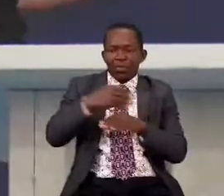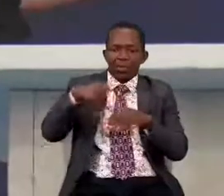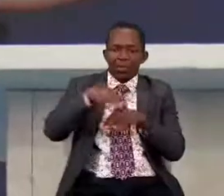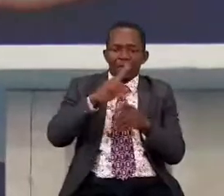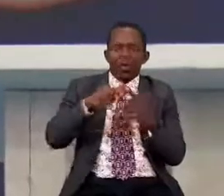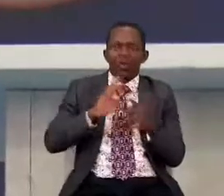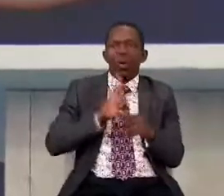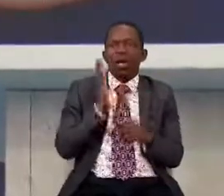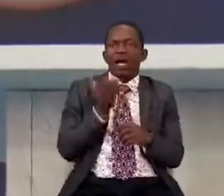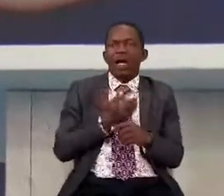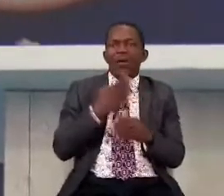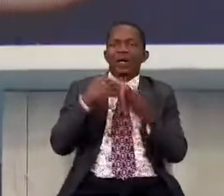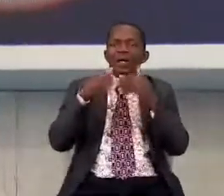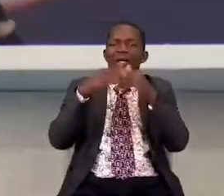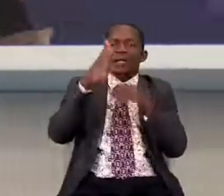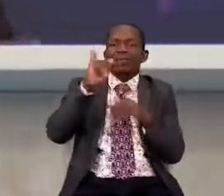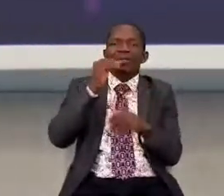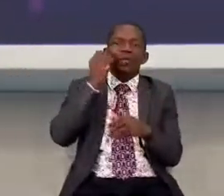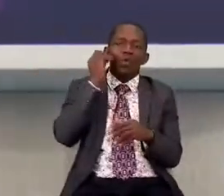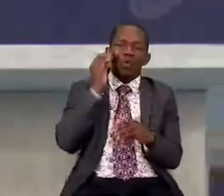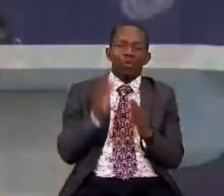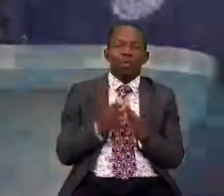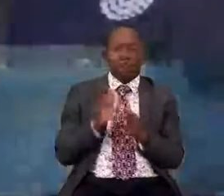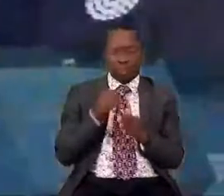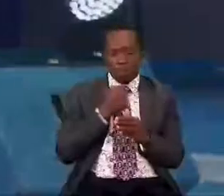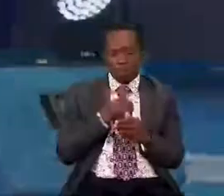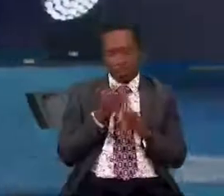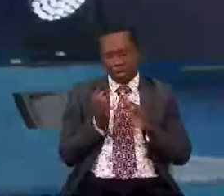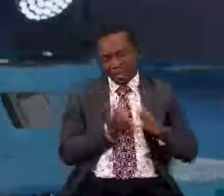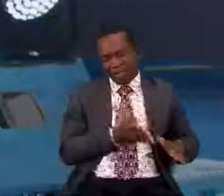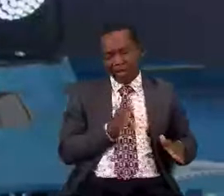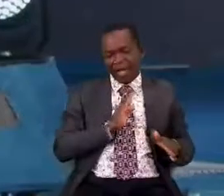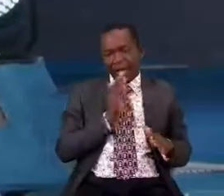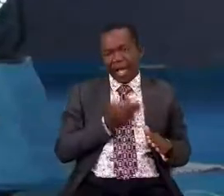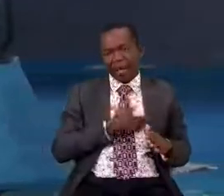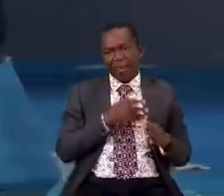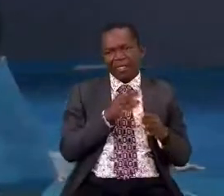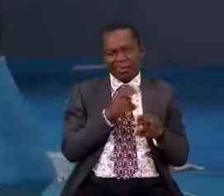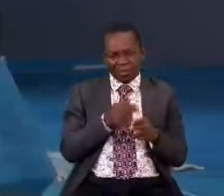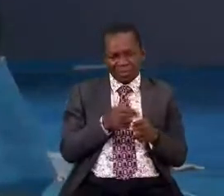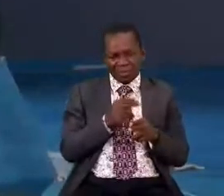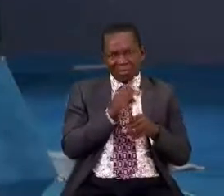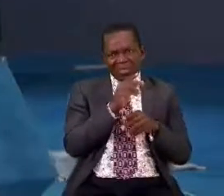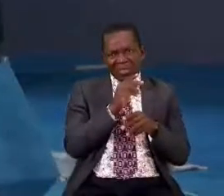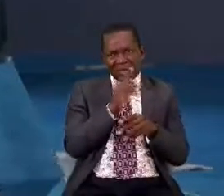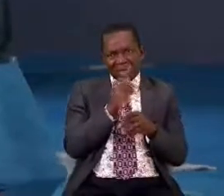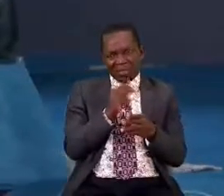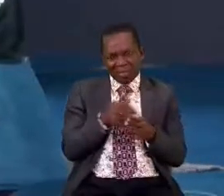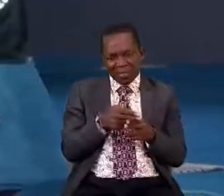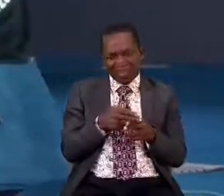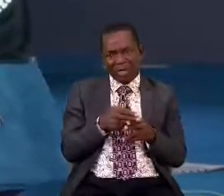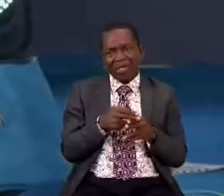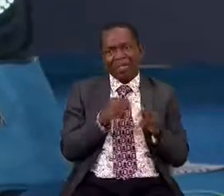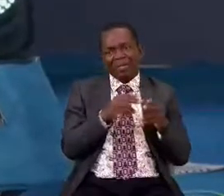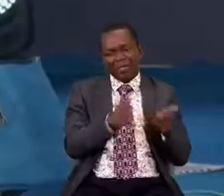résidence temporaire d'ici, et nous quittons ce lieu, cette terre de poussière et de bruit